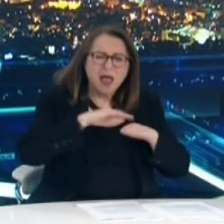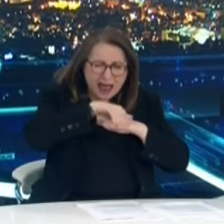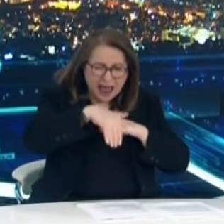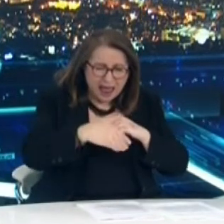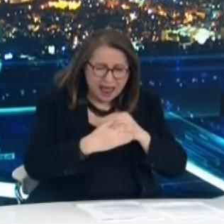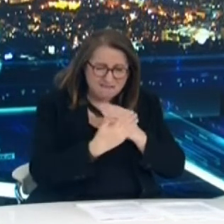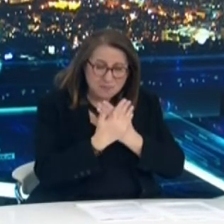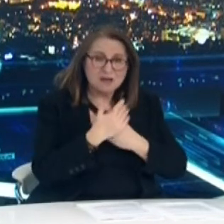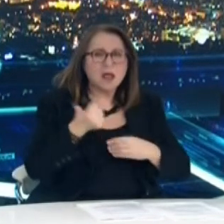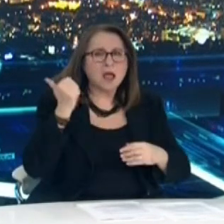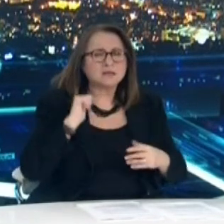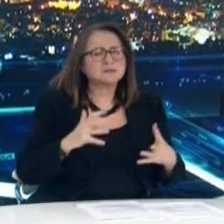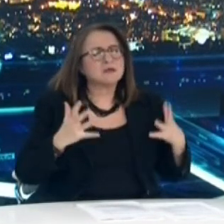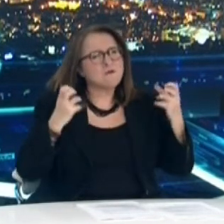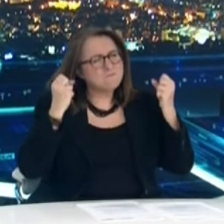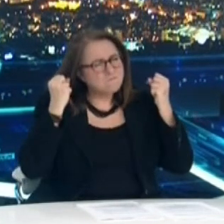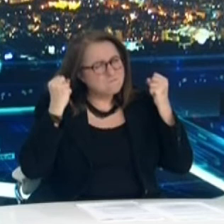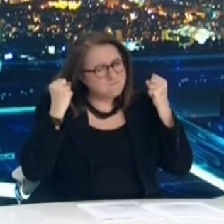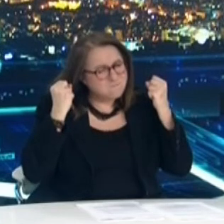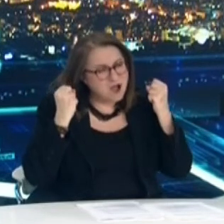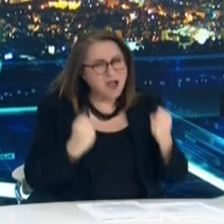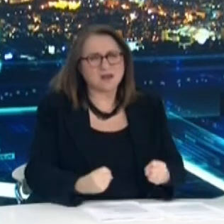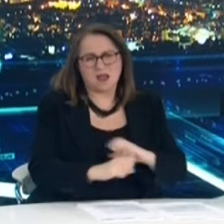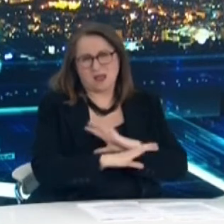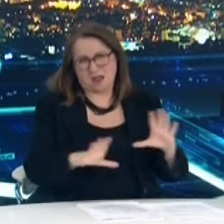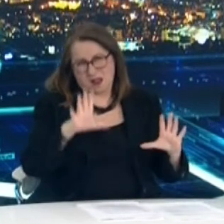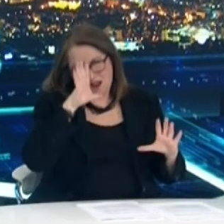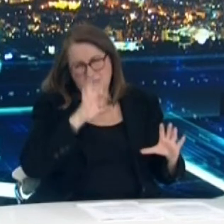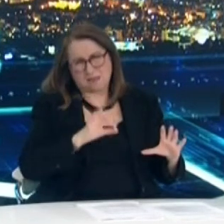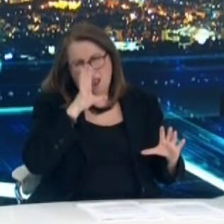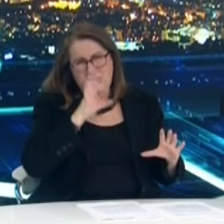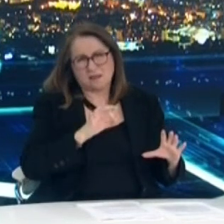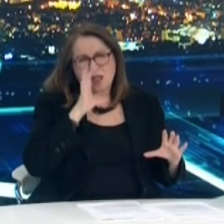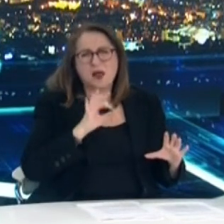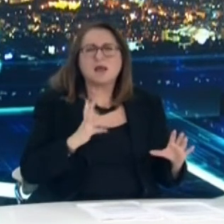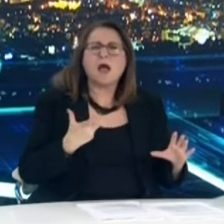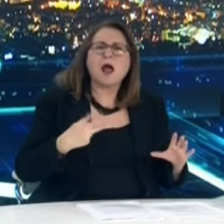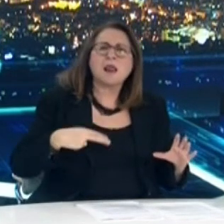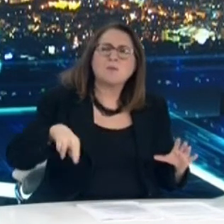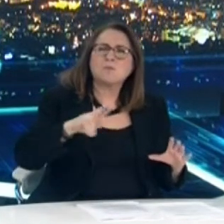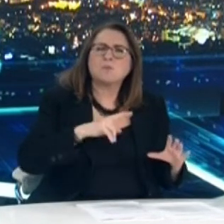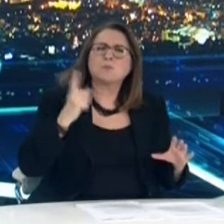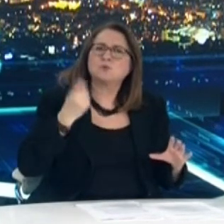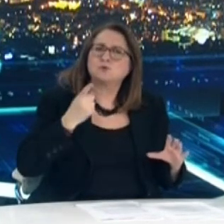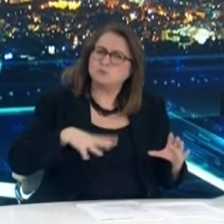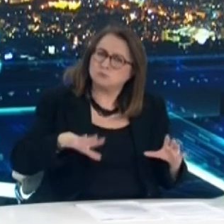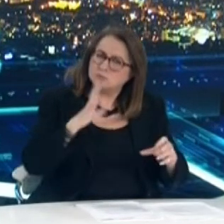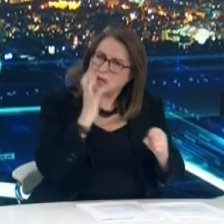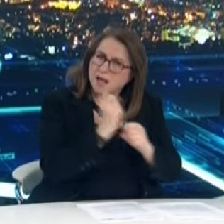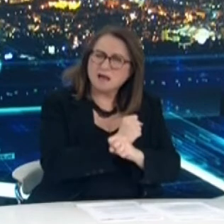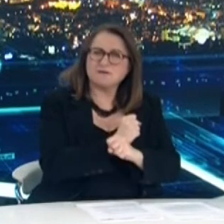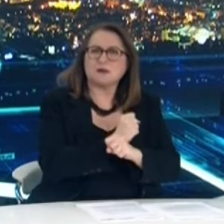χθες. Παρόλα αυτά, το σύνολο του προσωπικού του νοσοκομείου, το νοσοκομείο ανταπεξήλθε